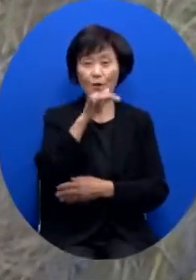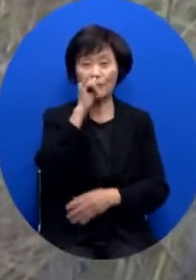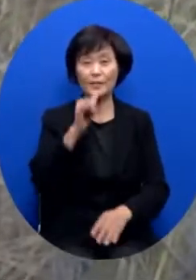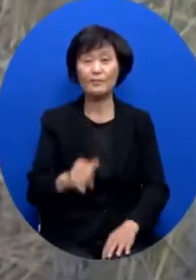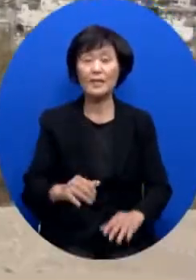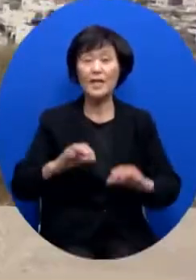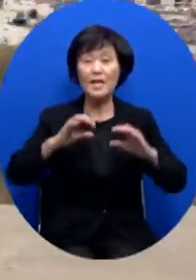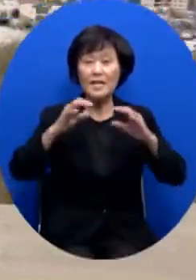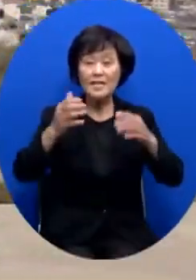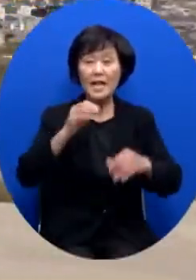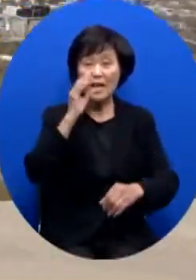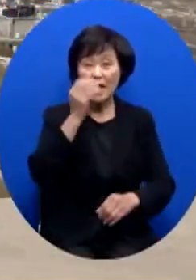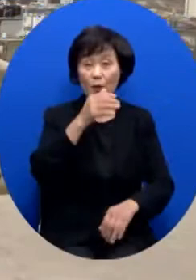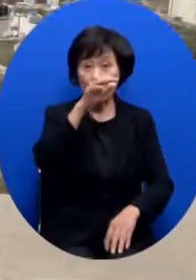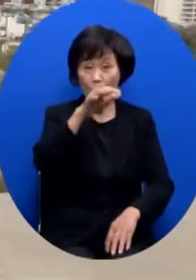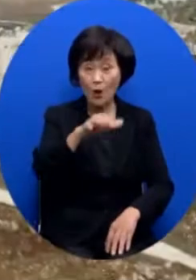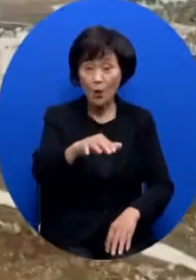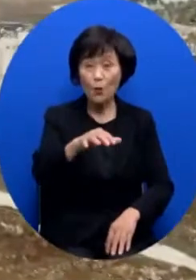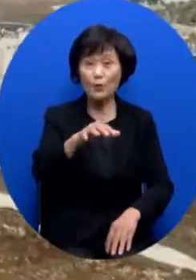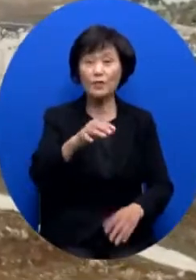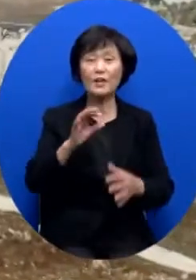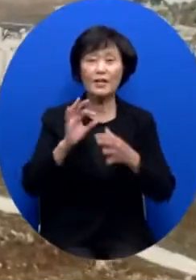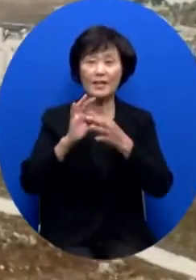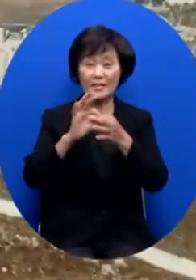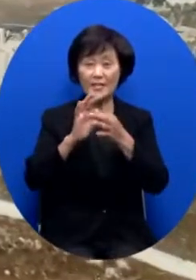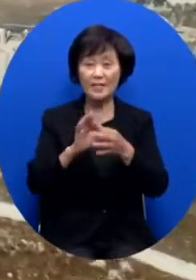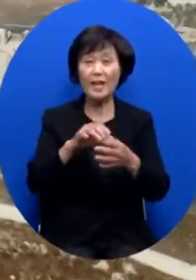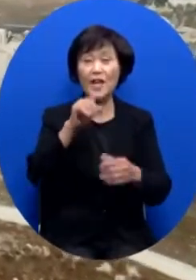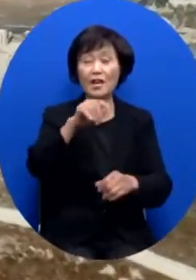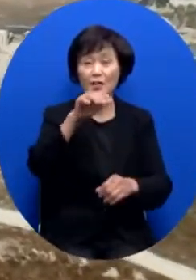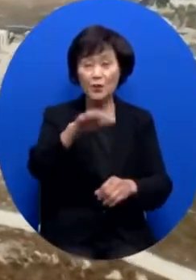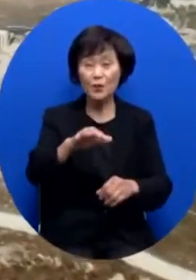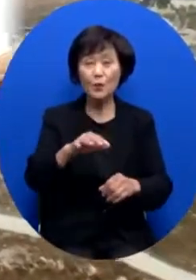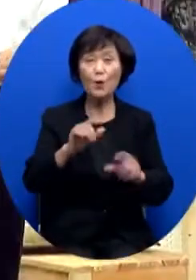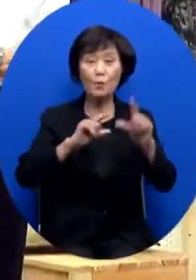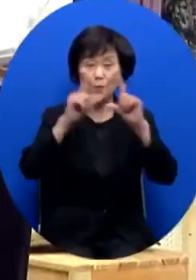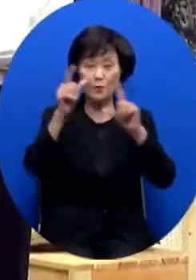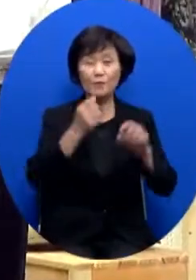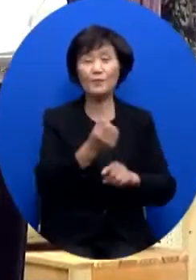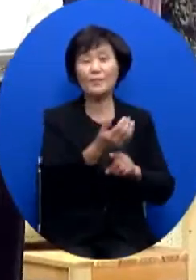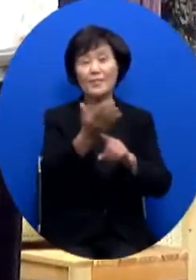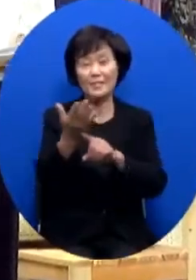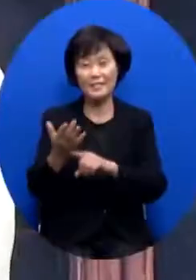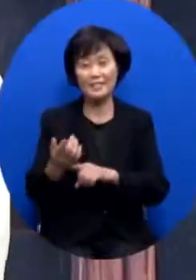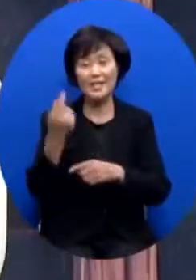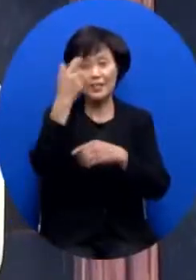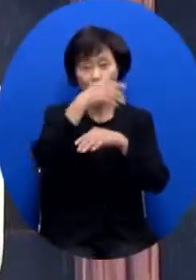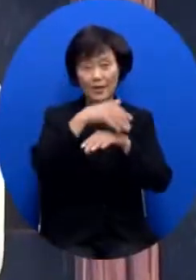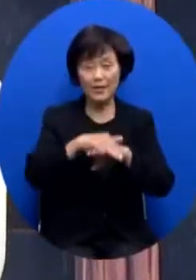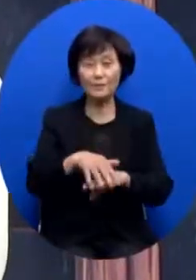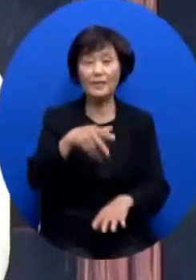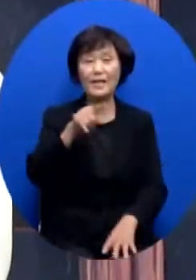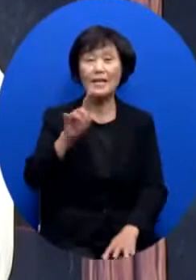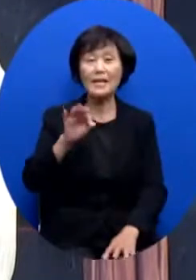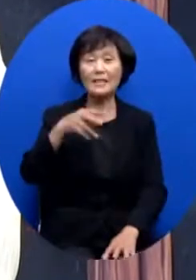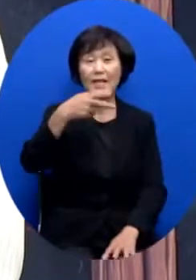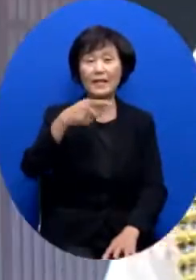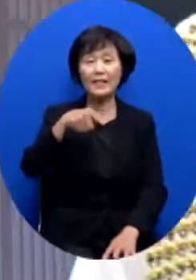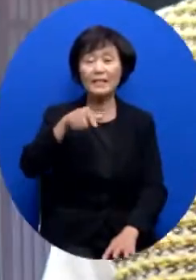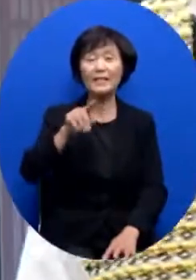현지 특파원을 연결해 생생한 성경 속 현장도 방문할 예정입니다. 장경동 목사의 잘